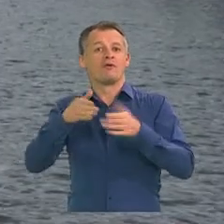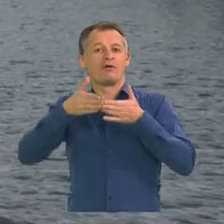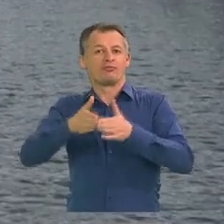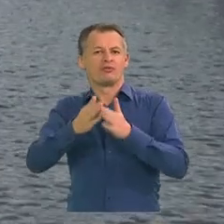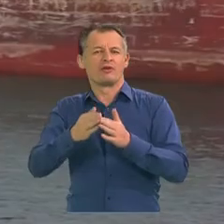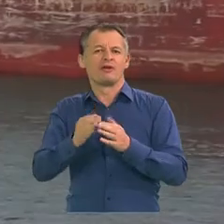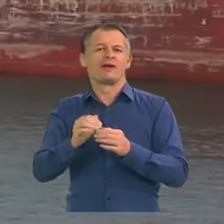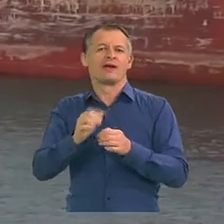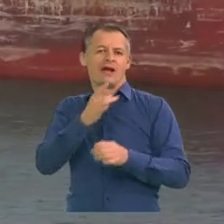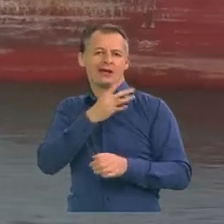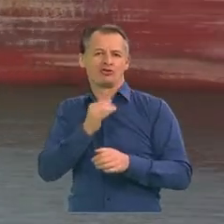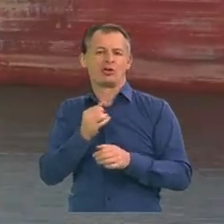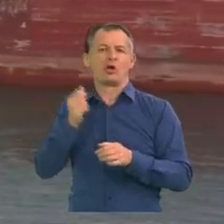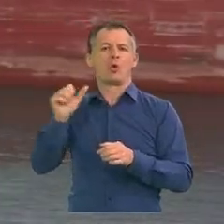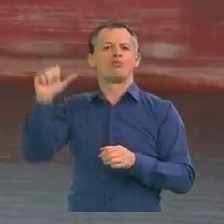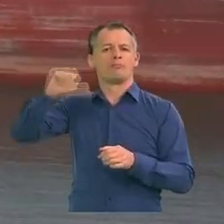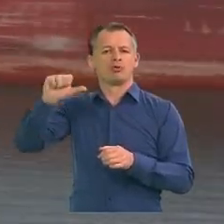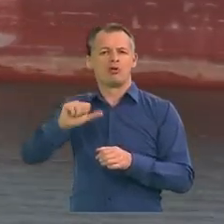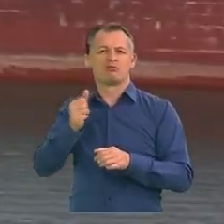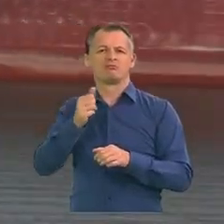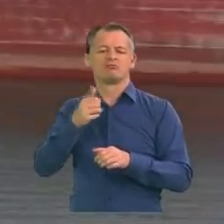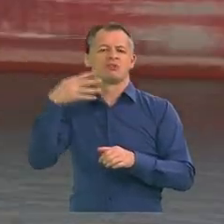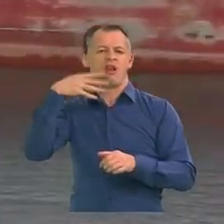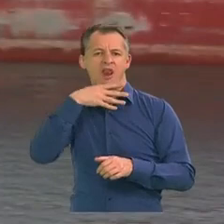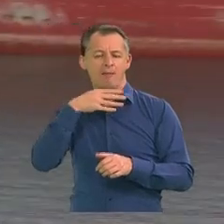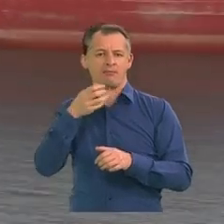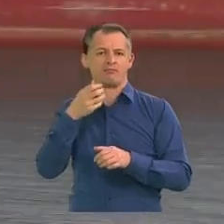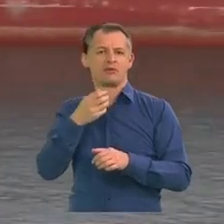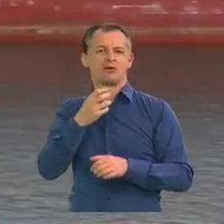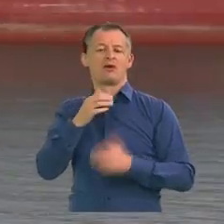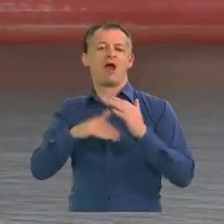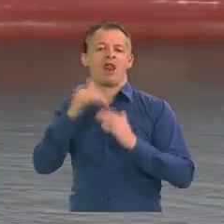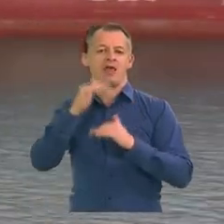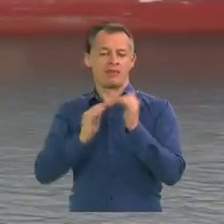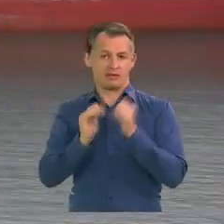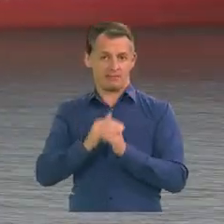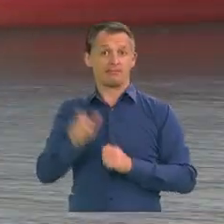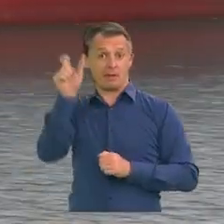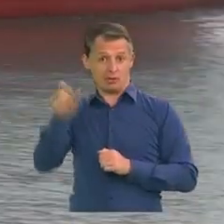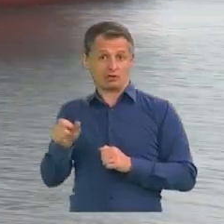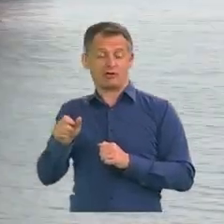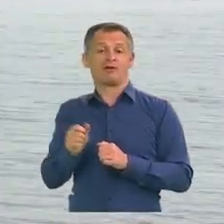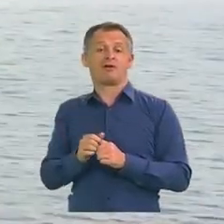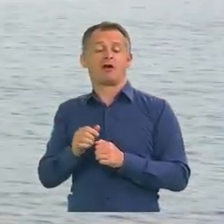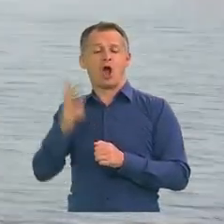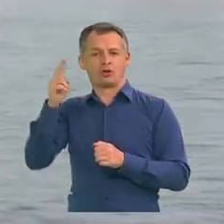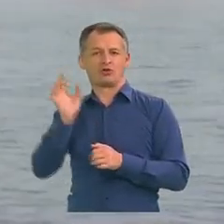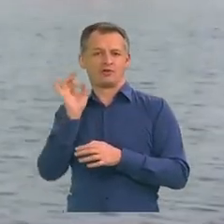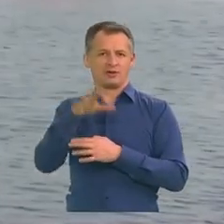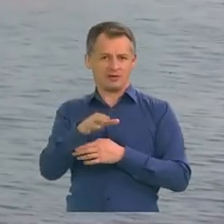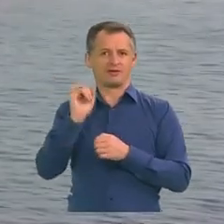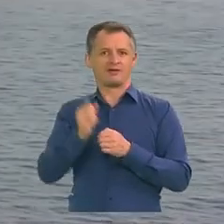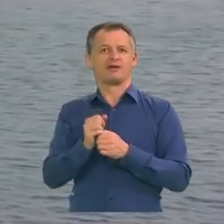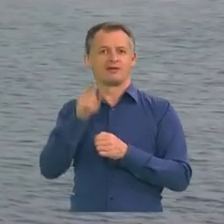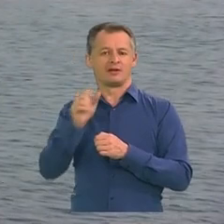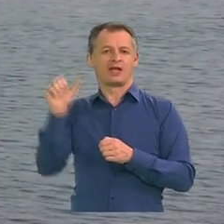mai slab, de slabă calitate. După ce primul transport a fost livrat, românul care conducea afacerea ar fi continuat să trimită cherosen în rezervoarele armatei,